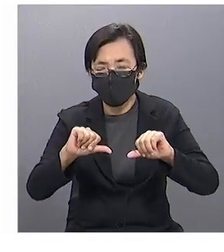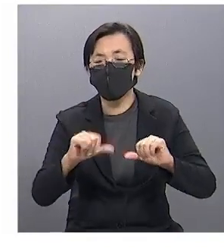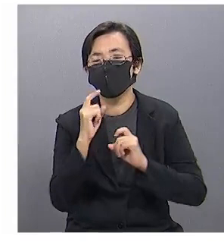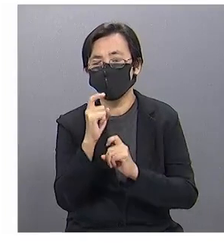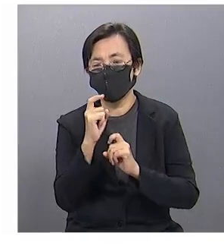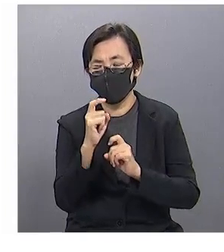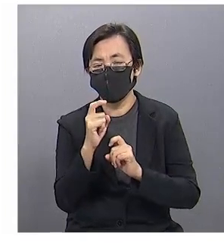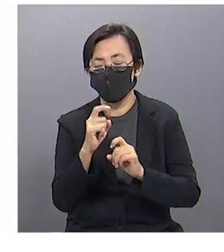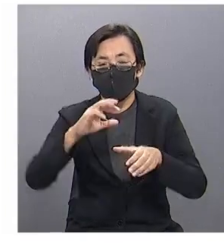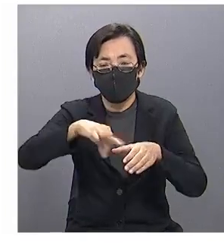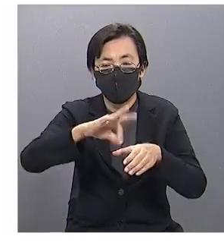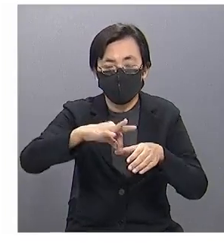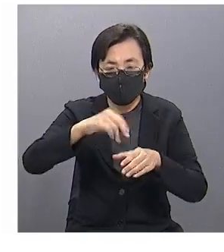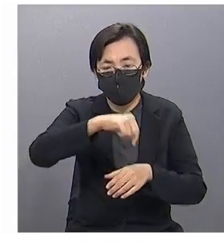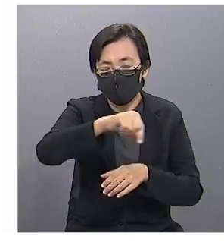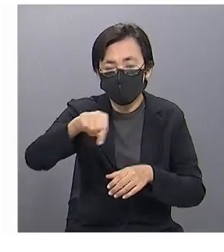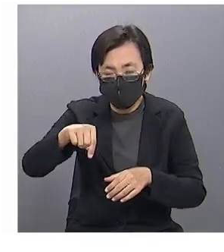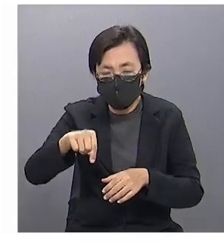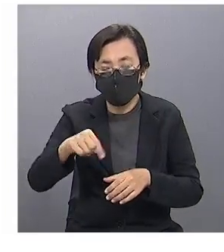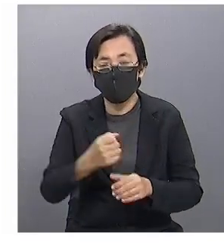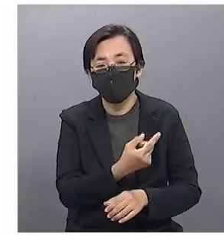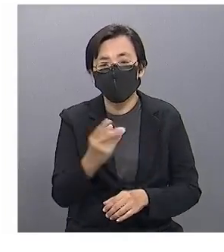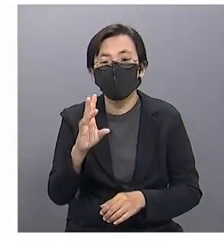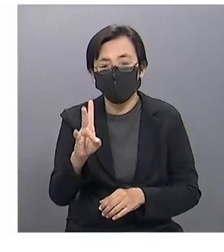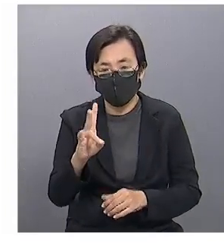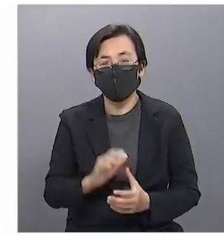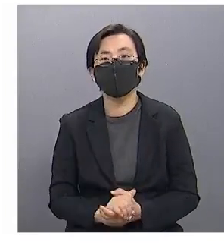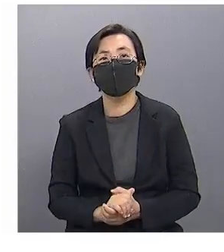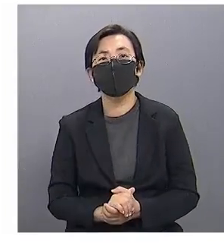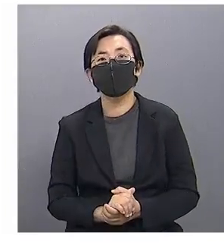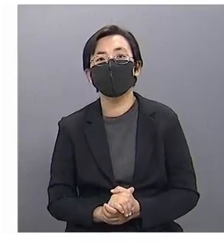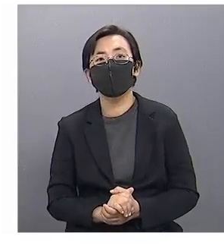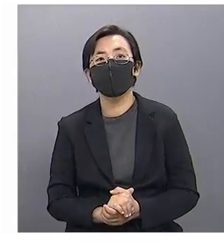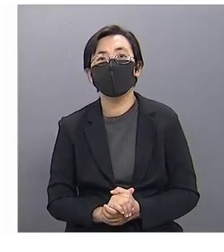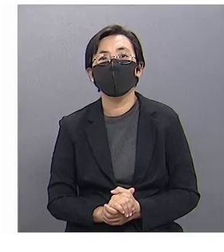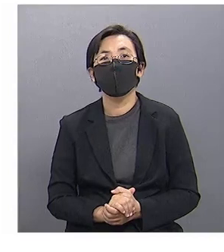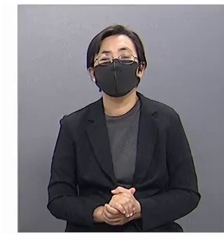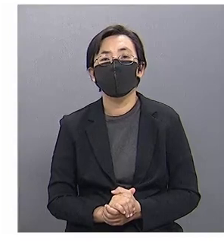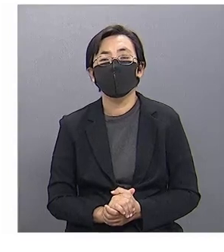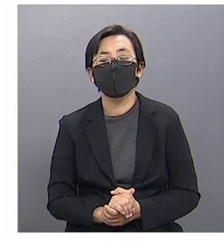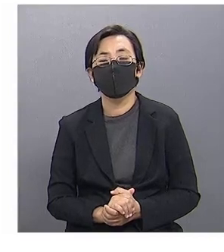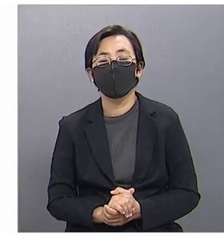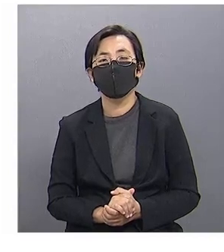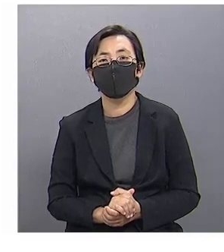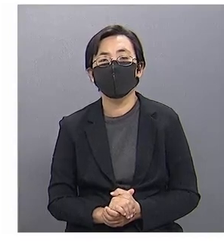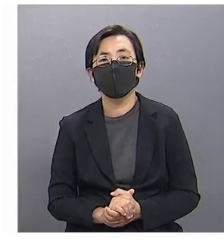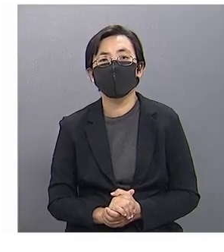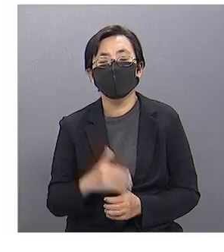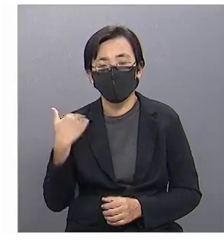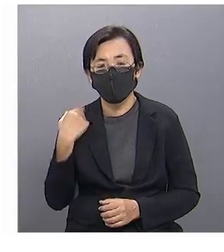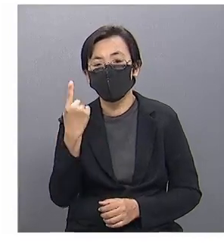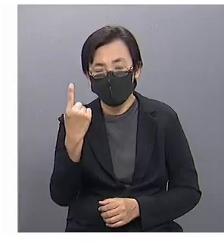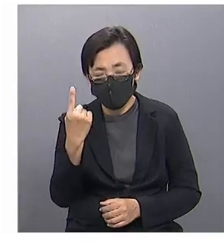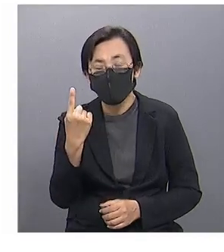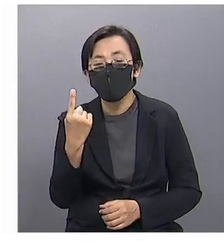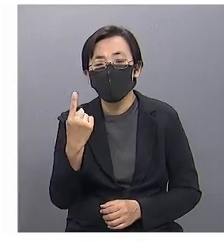ำเร็จรูปของเราเนี่ยทั้งหมด7ตัวอย่างด้วยกันนะคะมี1ตัวอย่างที่เราพบว่ามีการใส่สารตัว